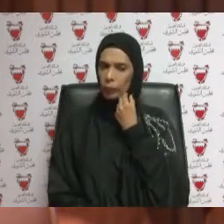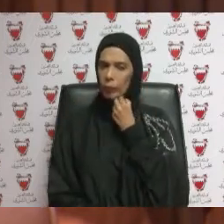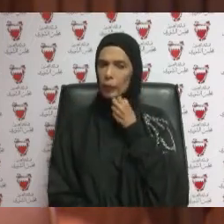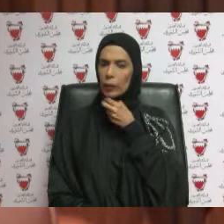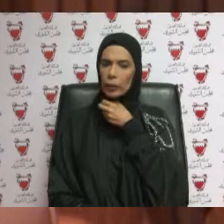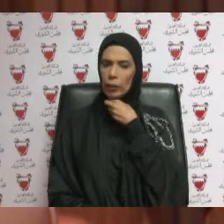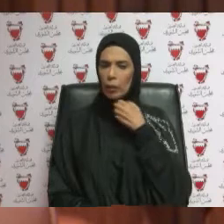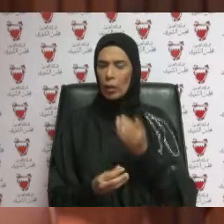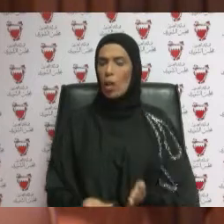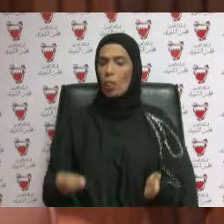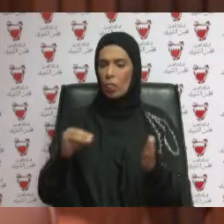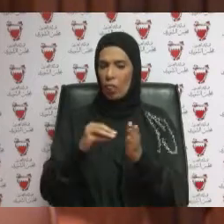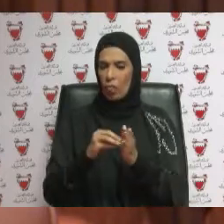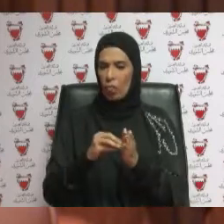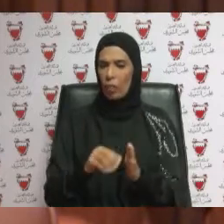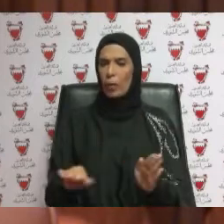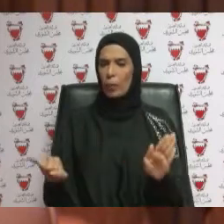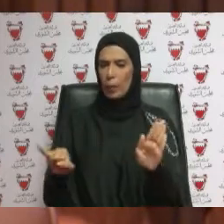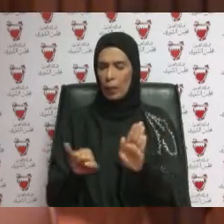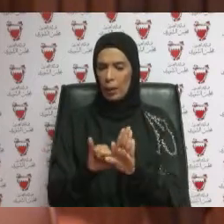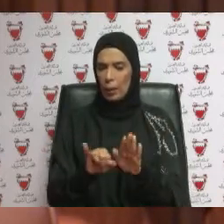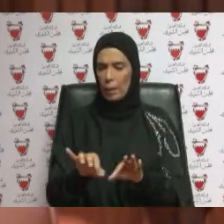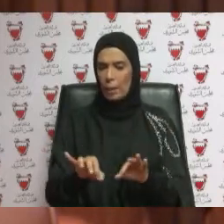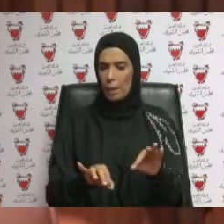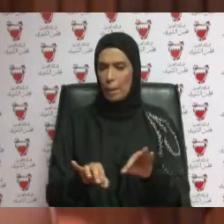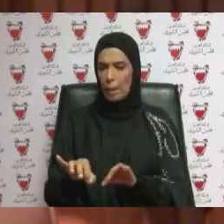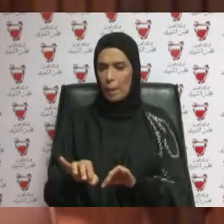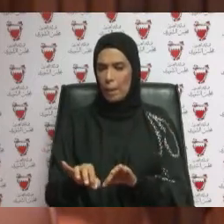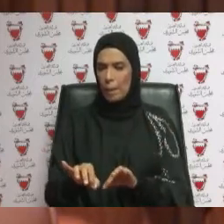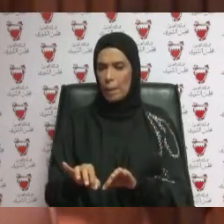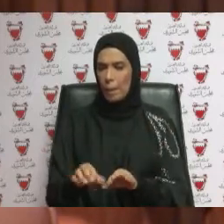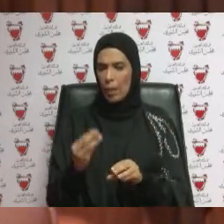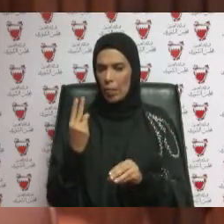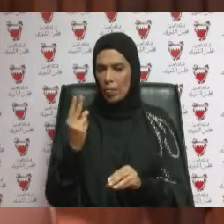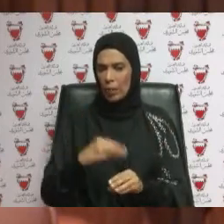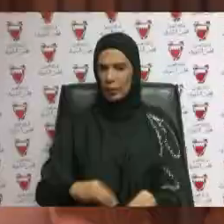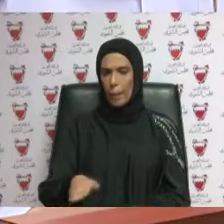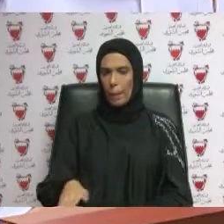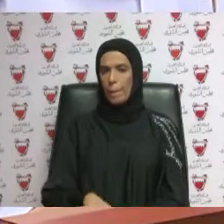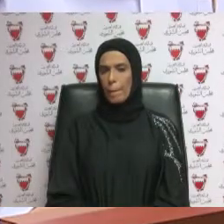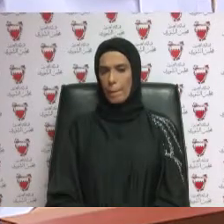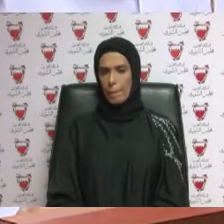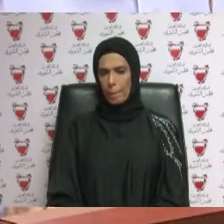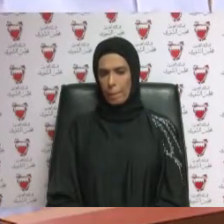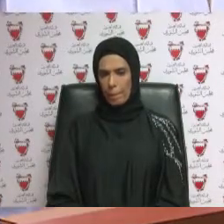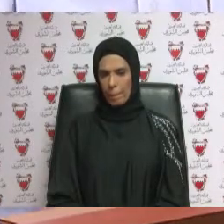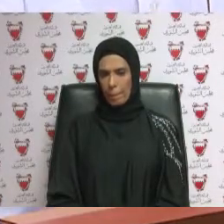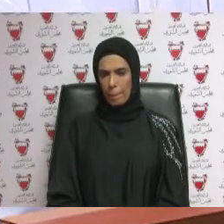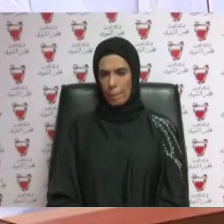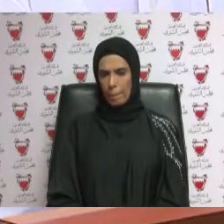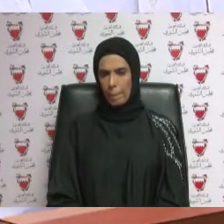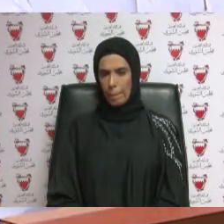سنضع مادة تحيل التنسيق دائما للمجلس الأعلى للبيئة، فلدي تعديل. شكرا. سعادة الوزير